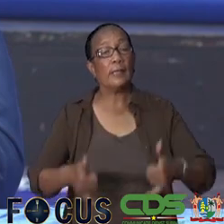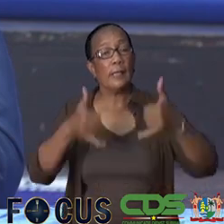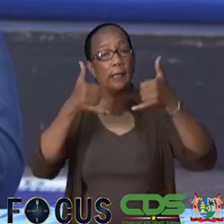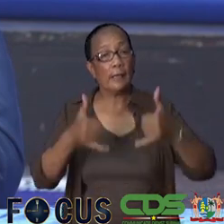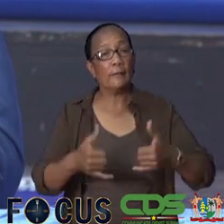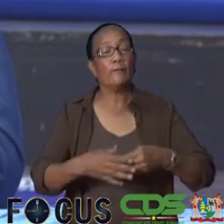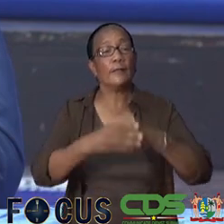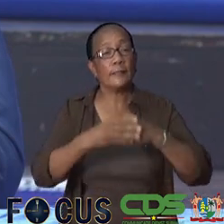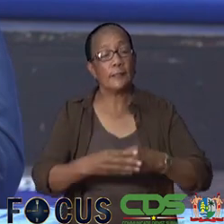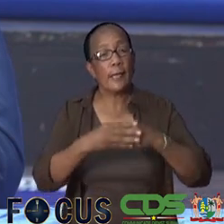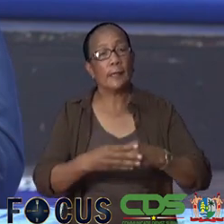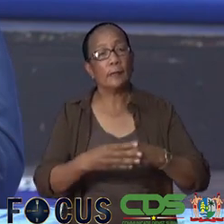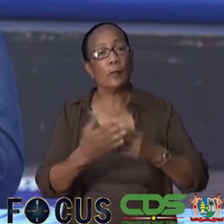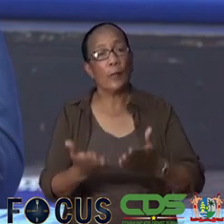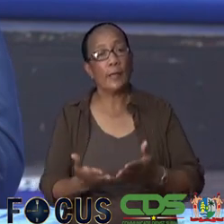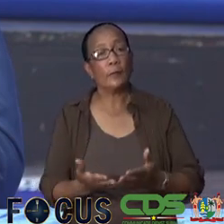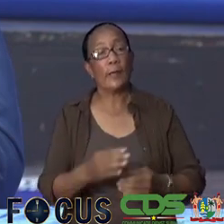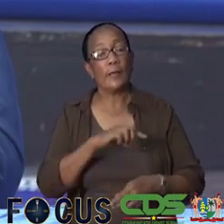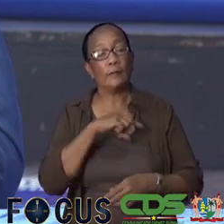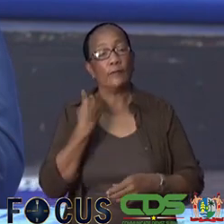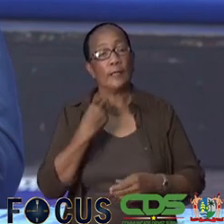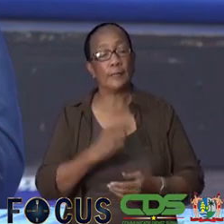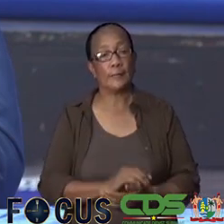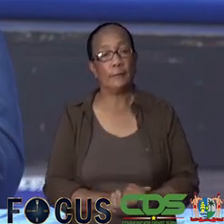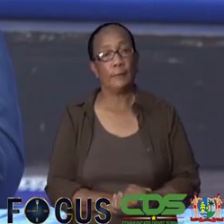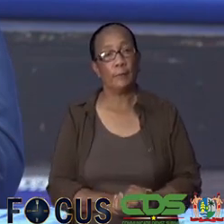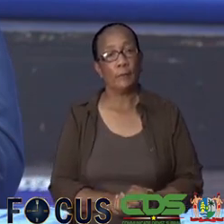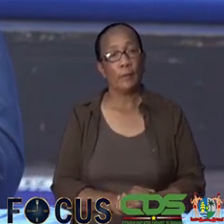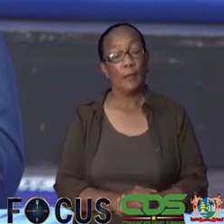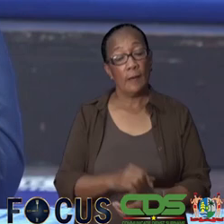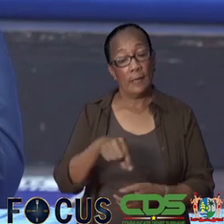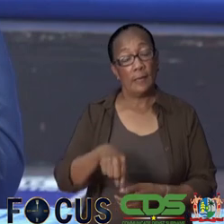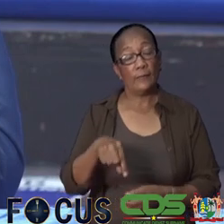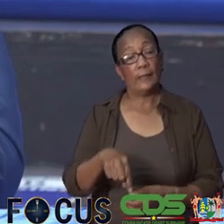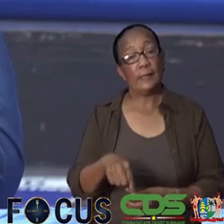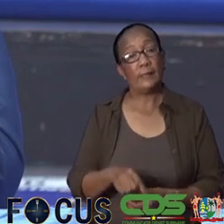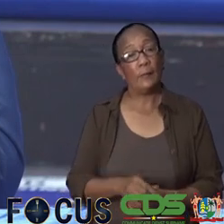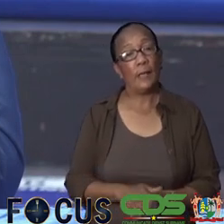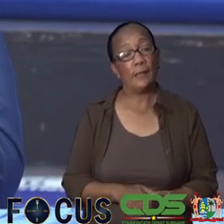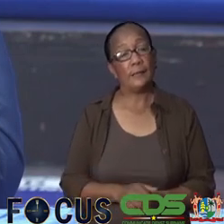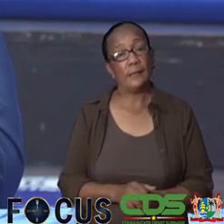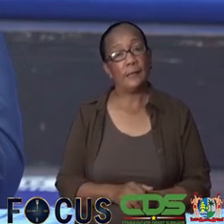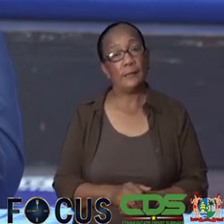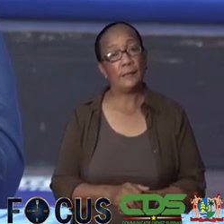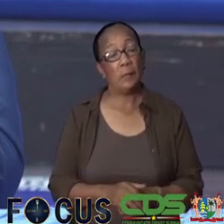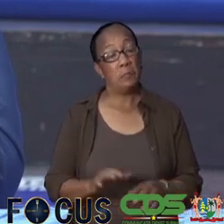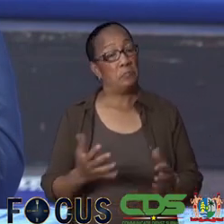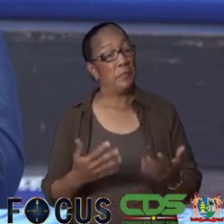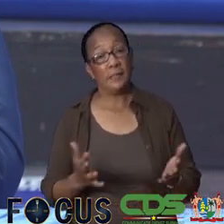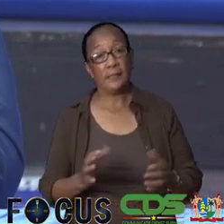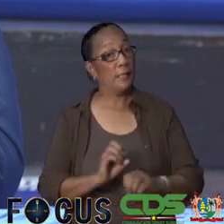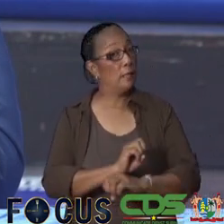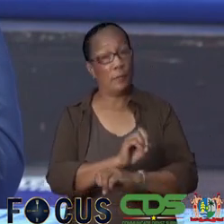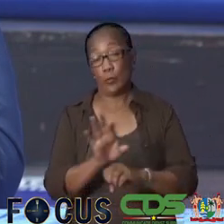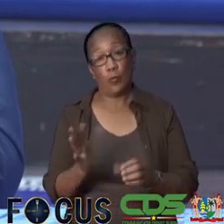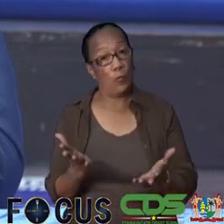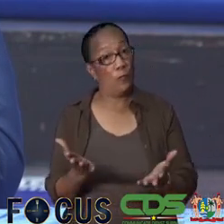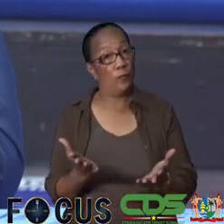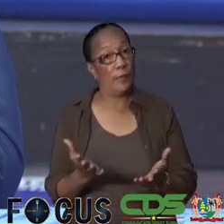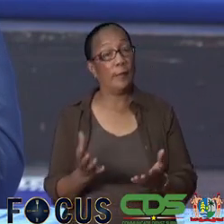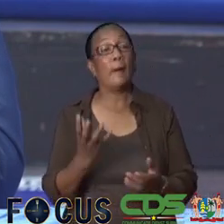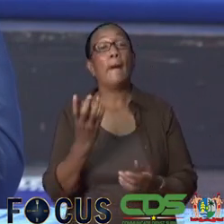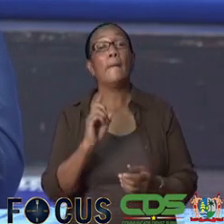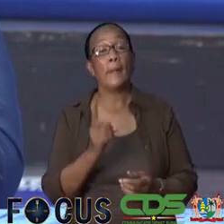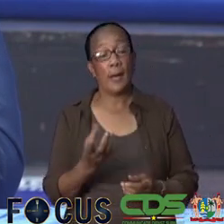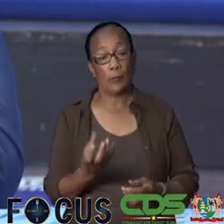sterkte toewensen met het verlies. Ik wil van deze plaats uit, het heeft misschien niet met COVID te maken, maar ik wil van